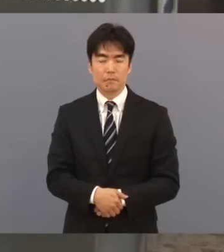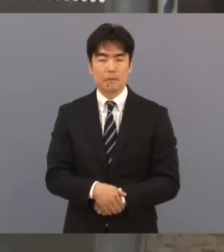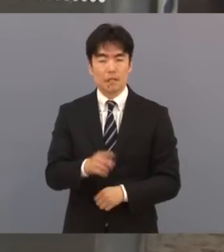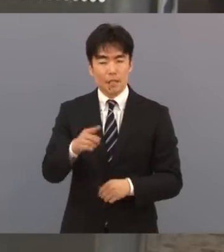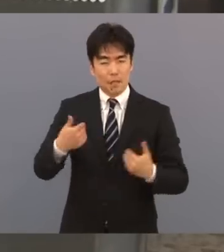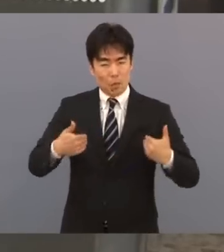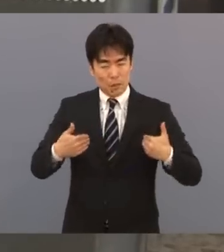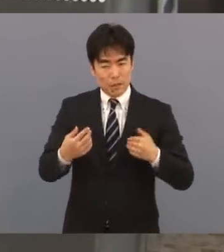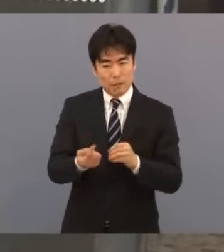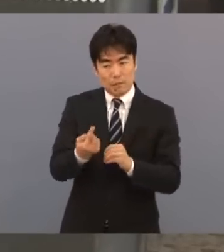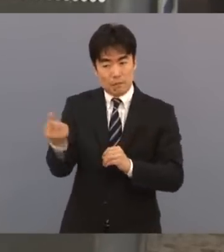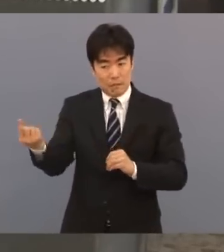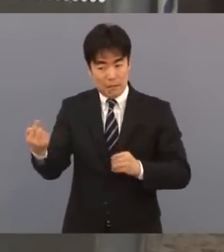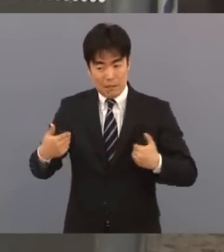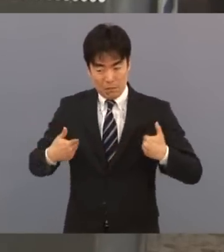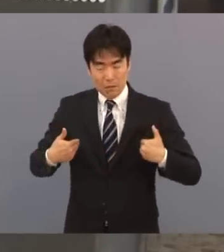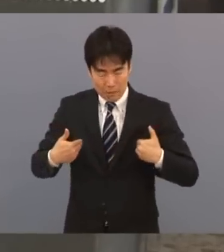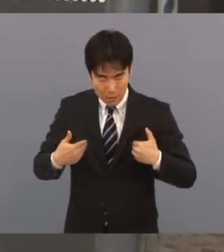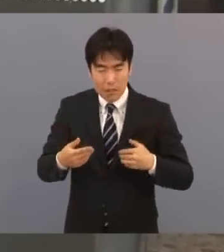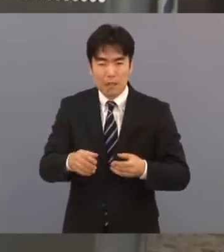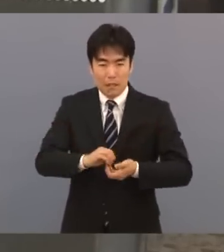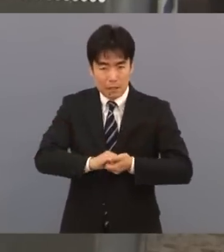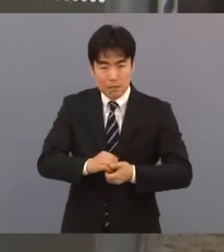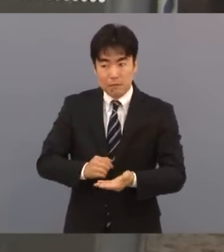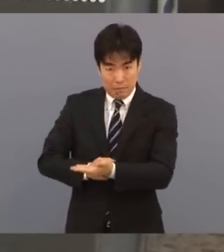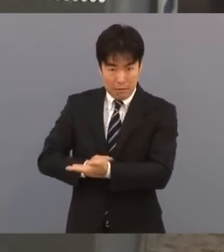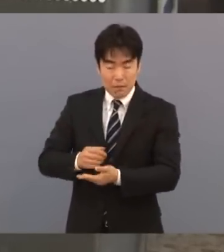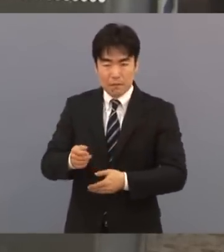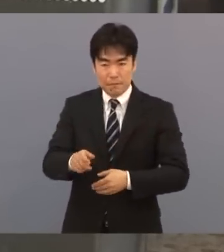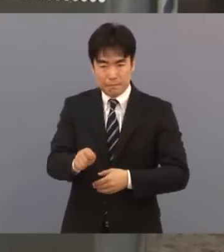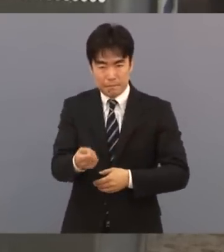もし離れる場合は必ず火を消してください。